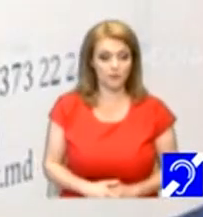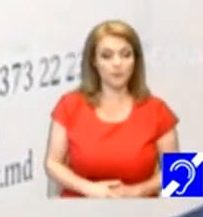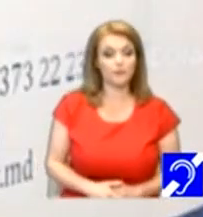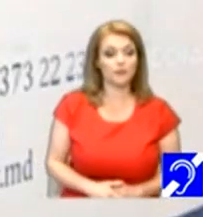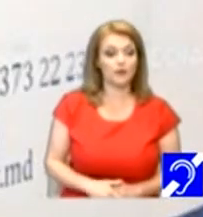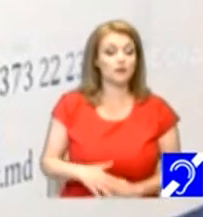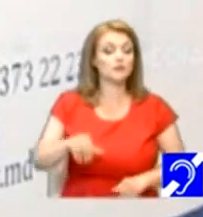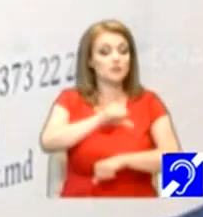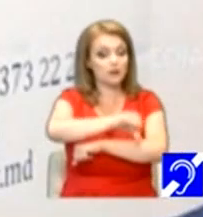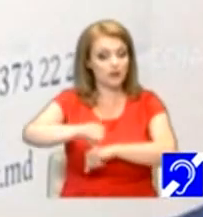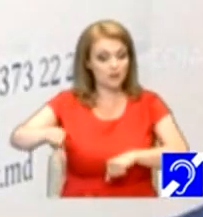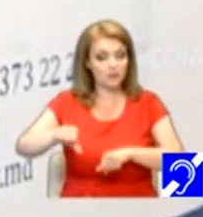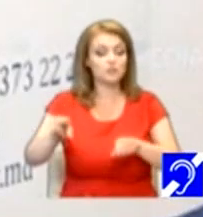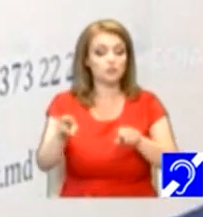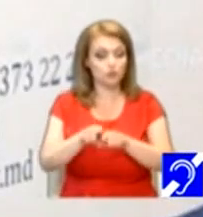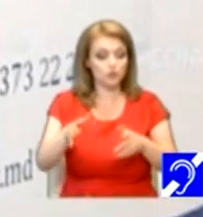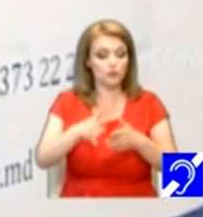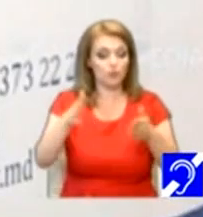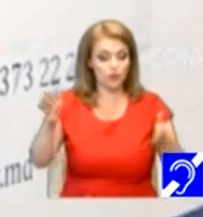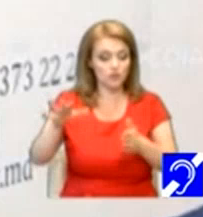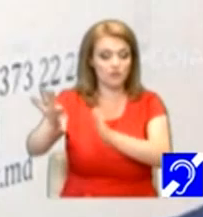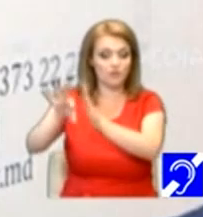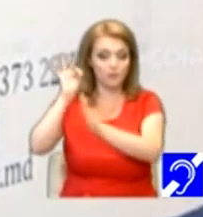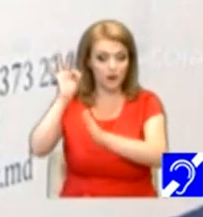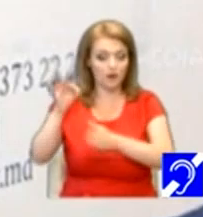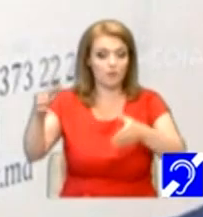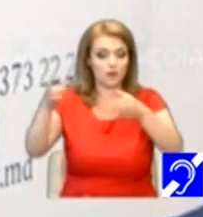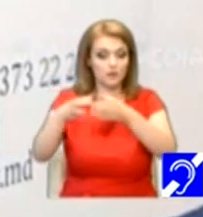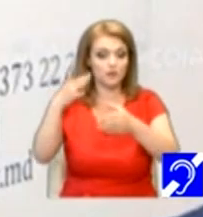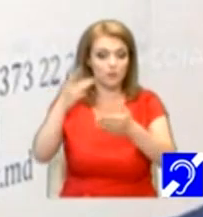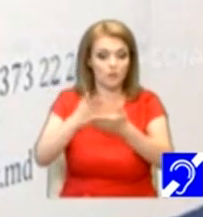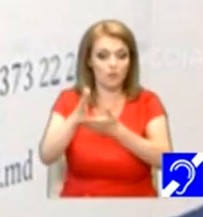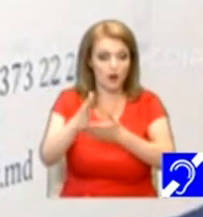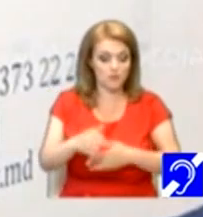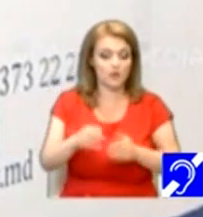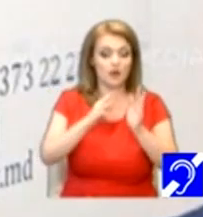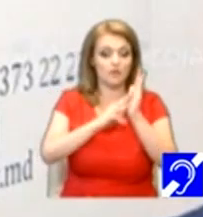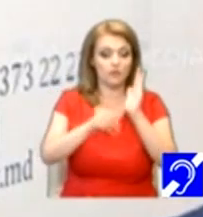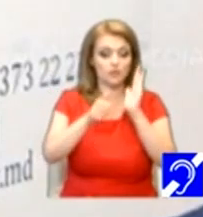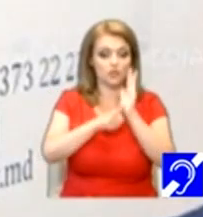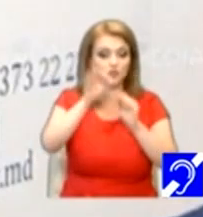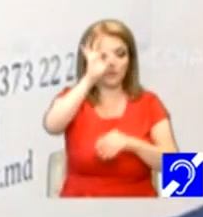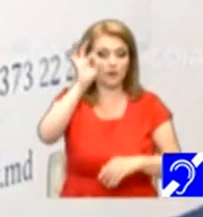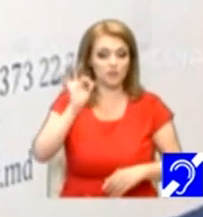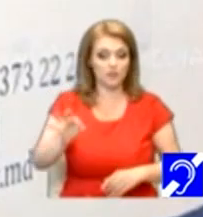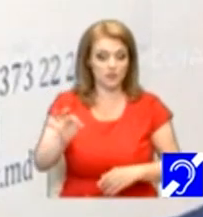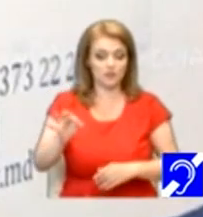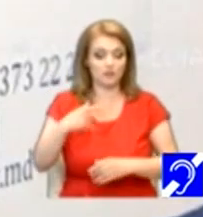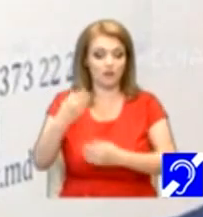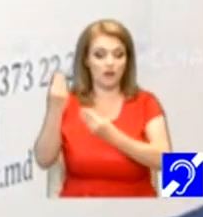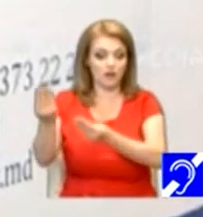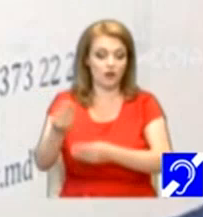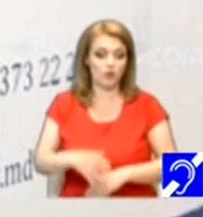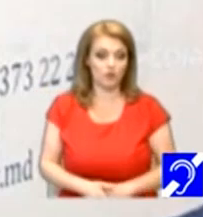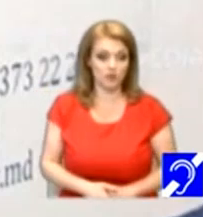în diasporă și a obținut peste 86% din voturi. Conform datelor CEC, 20 de formațiuni politice nu au